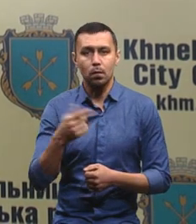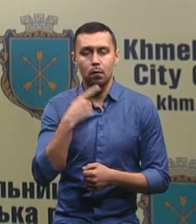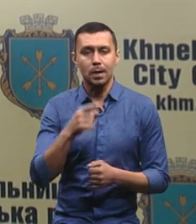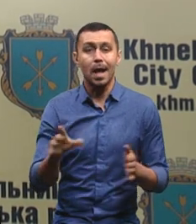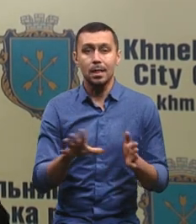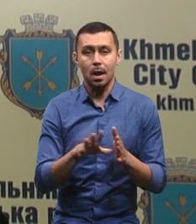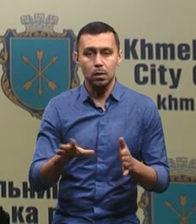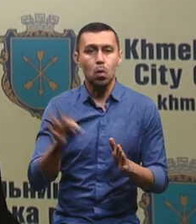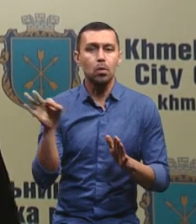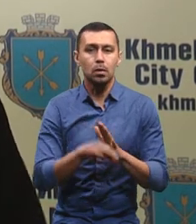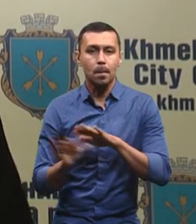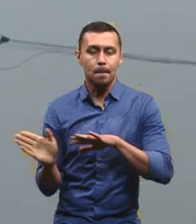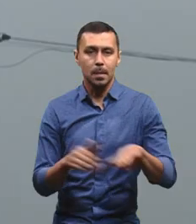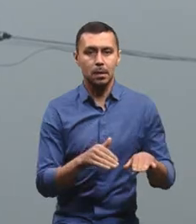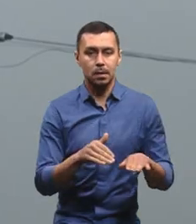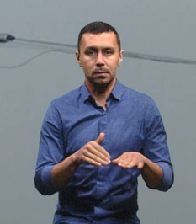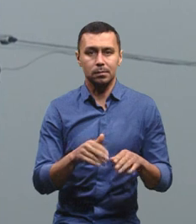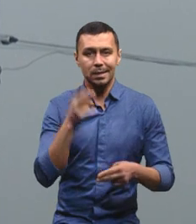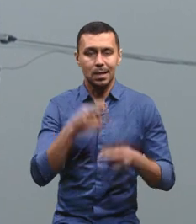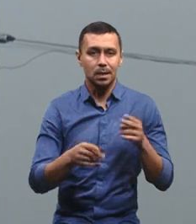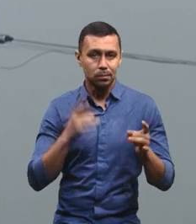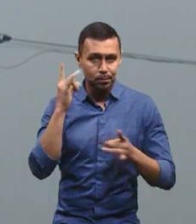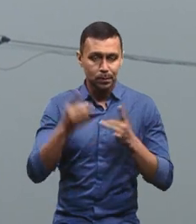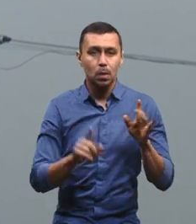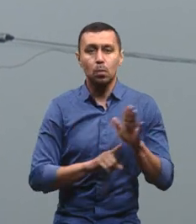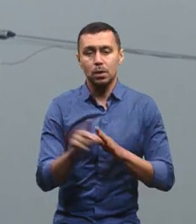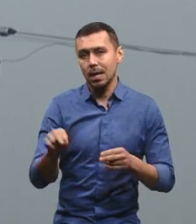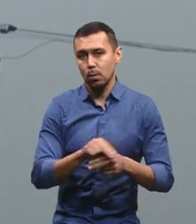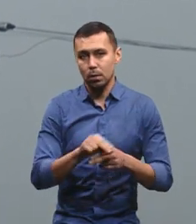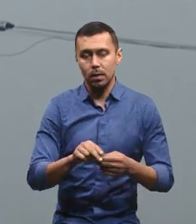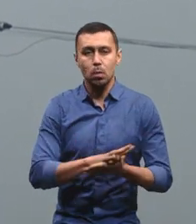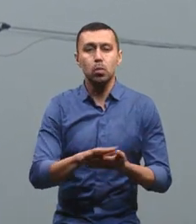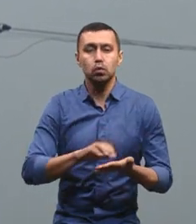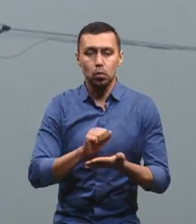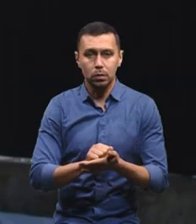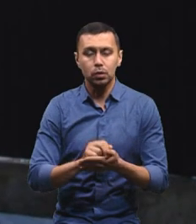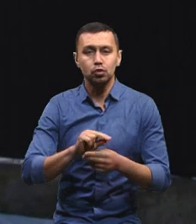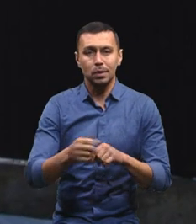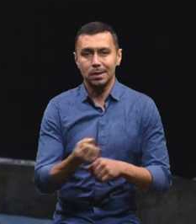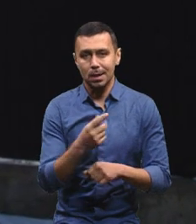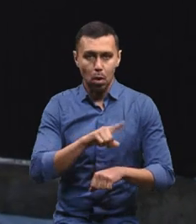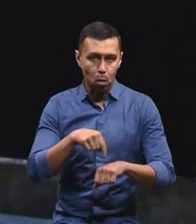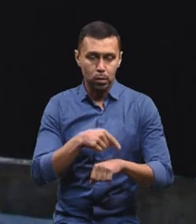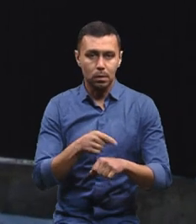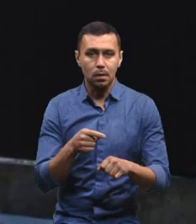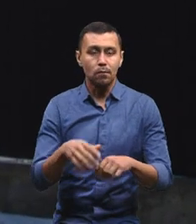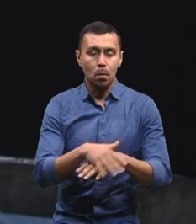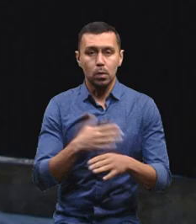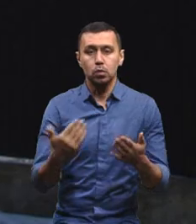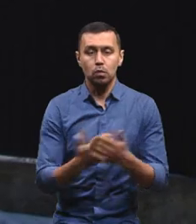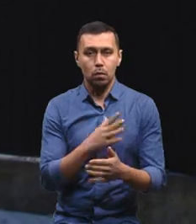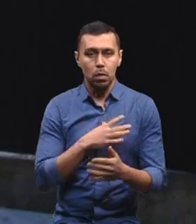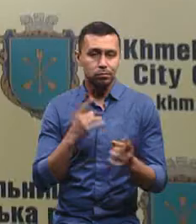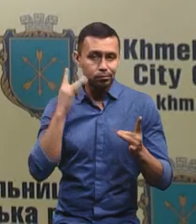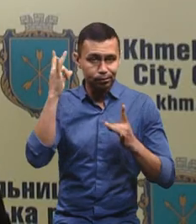енергетики одразу ж після відбою повітряної тривоги взялися ремонтувати пошкодження та за кілька годин в громаді знову лунала